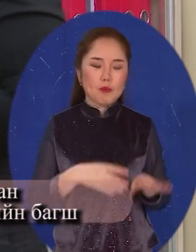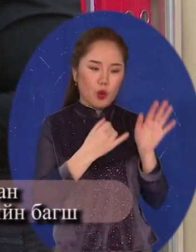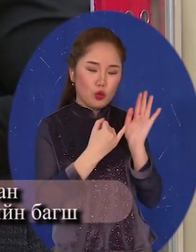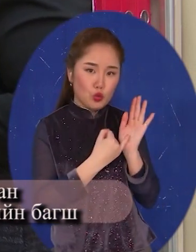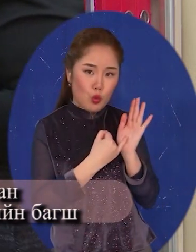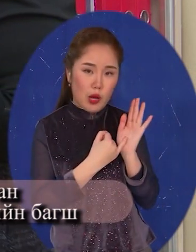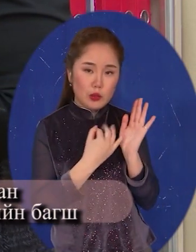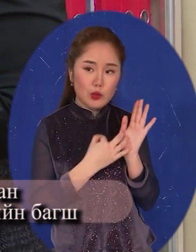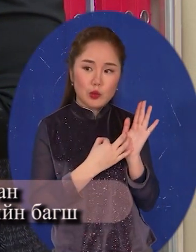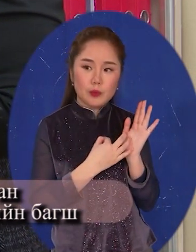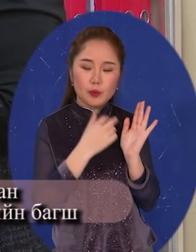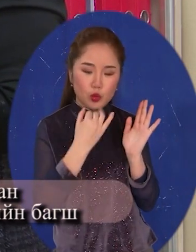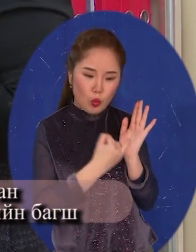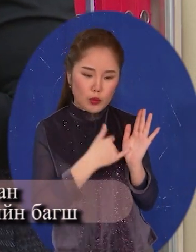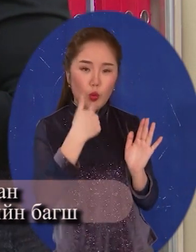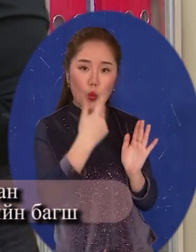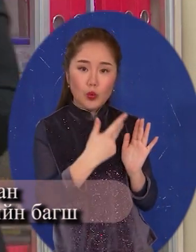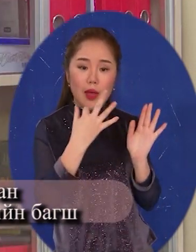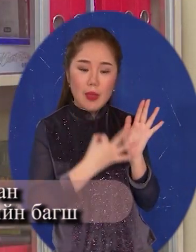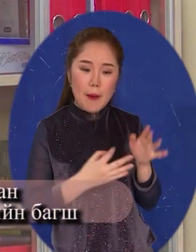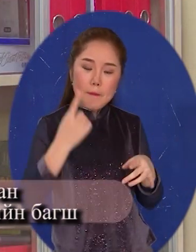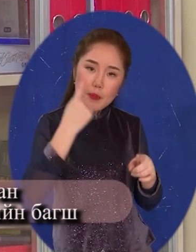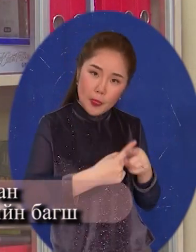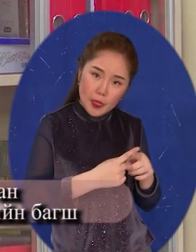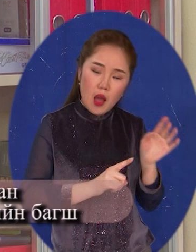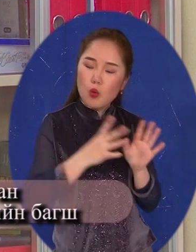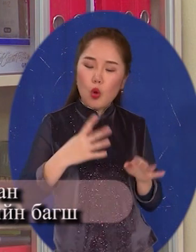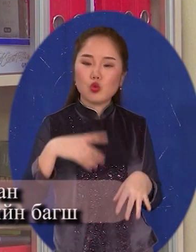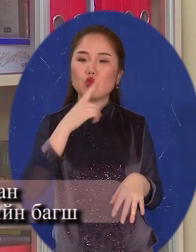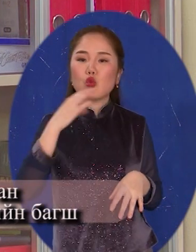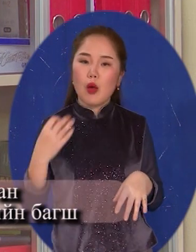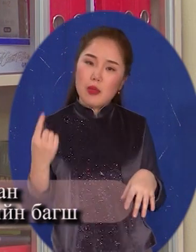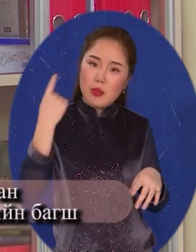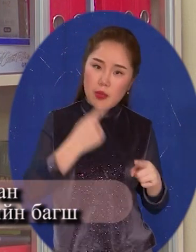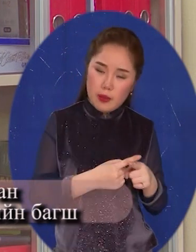20-ны артық қосқандықтан сол 20-ны азайтамыз.